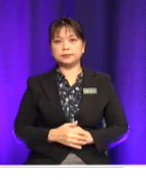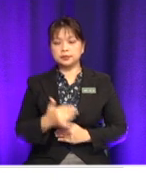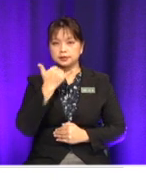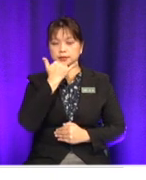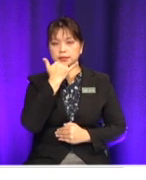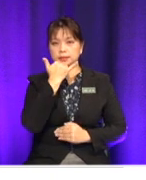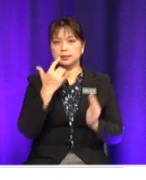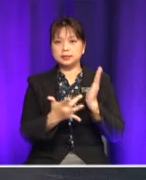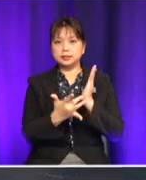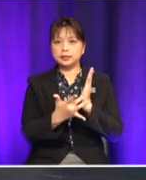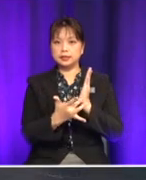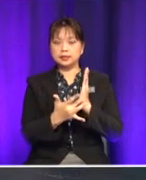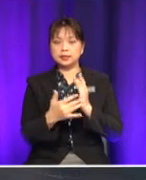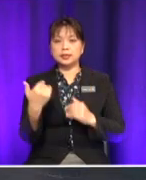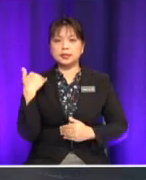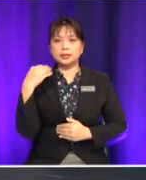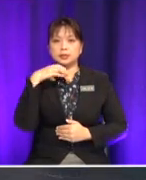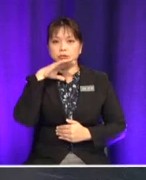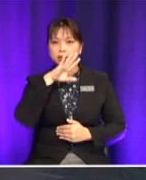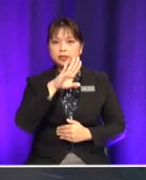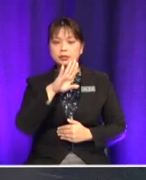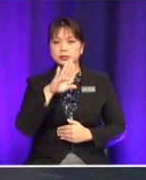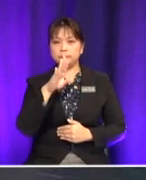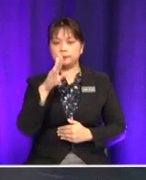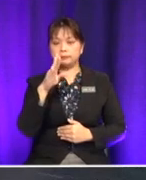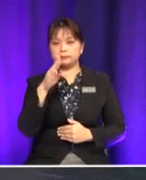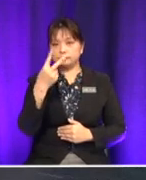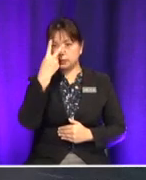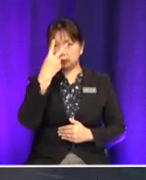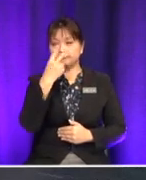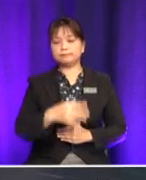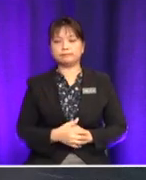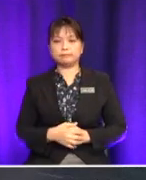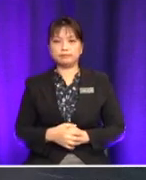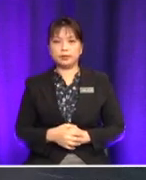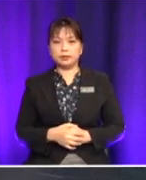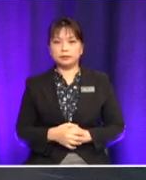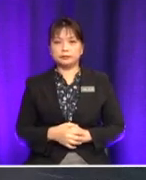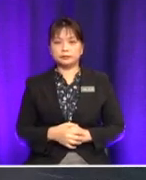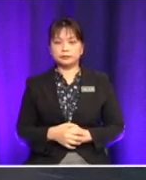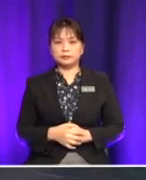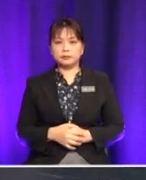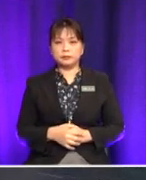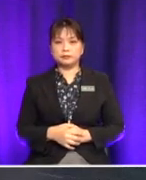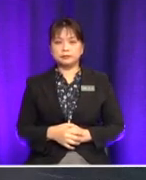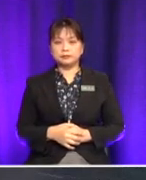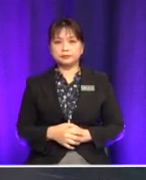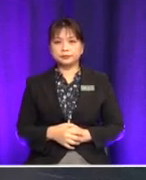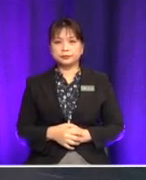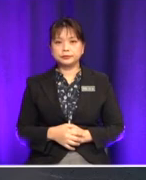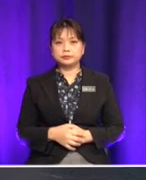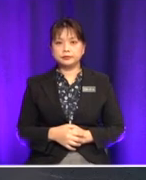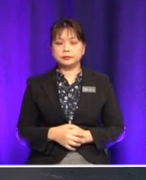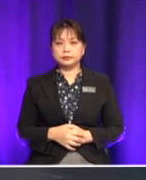nah ini kecuali yang pemerhati yang membuat eksperimen tuh ayo kita ndak jadi saintis tak ada cuai-cua